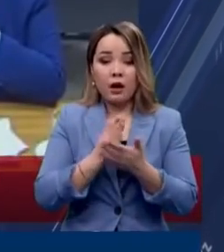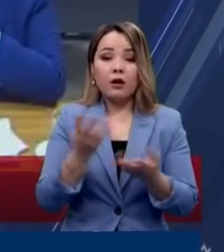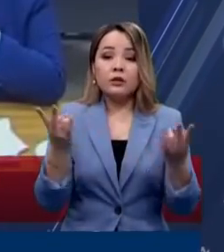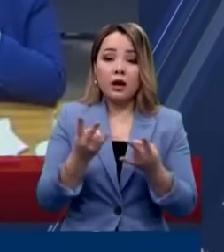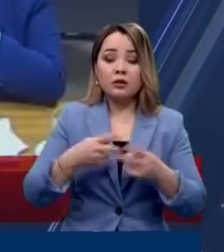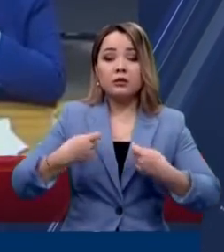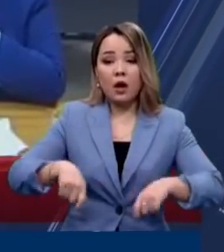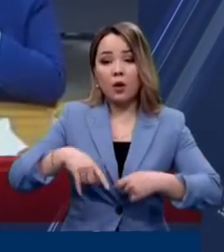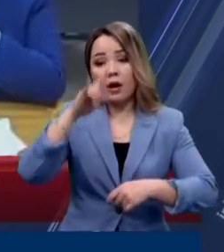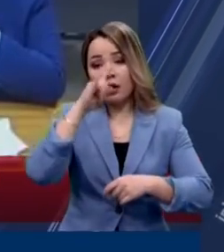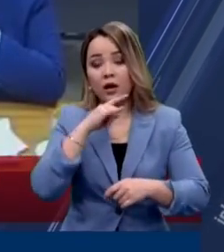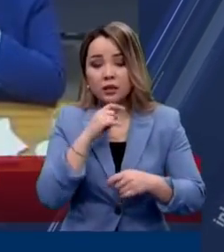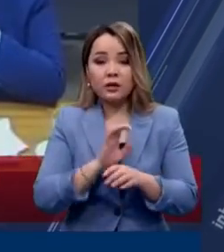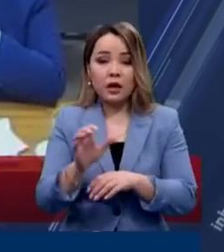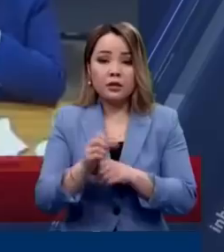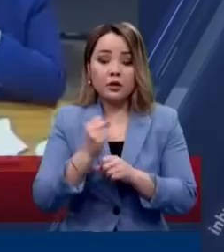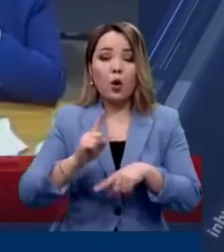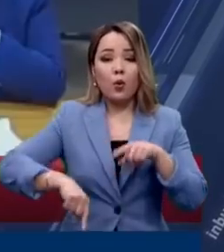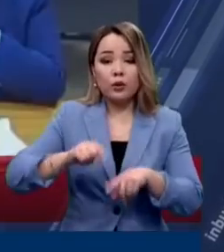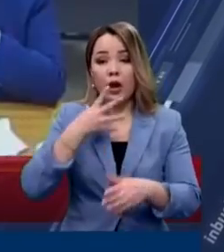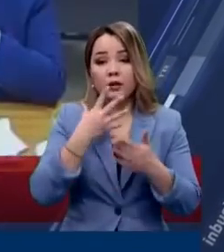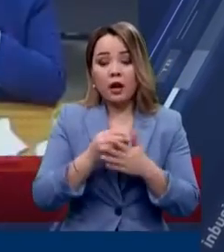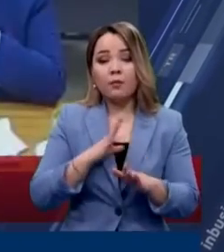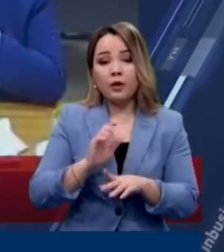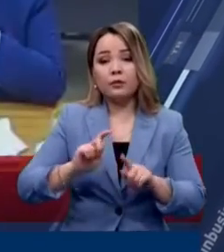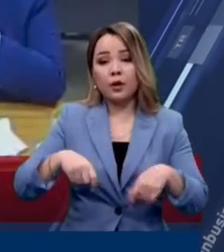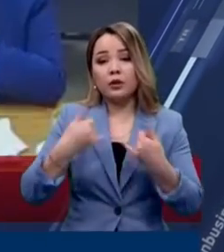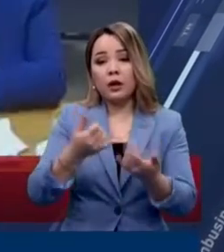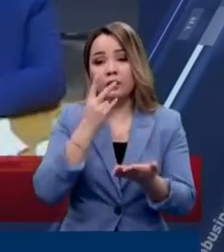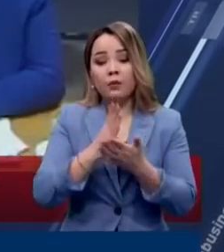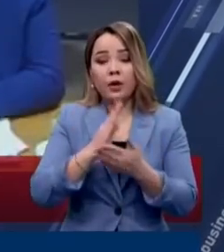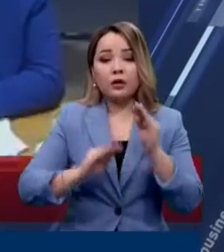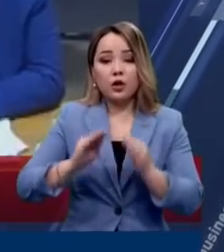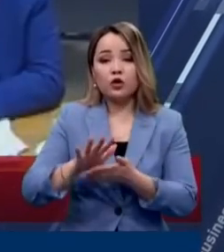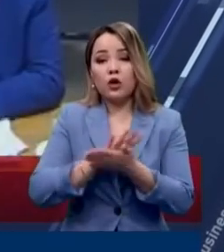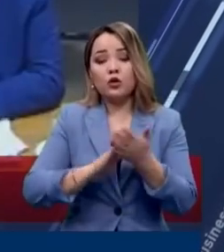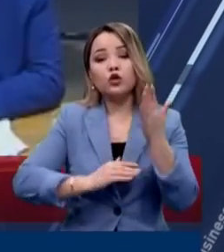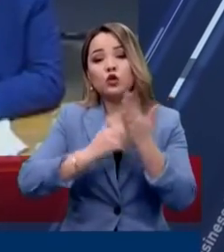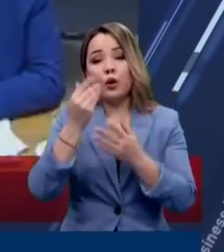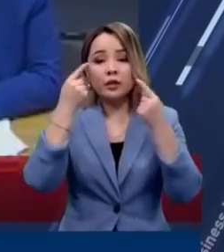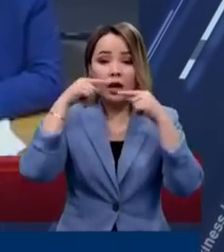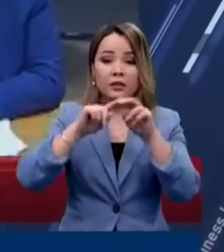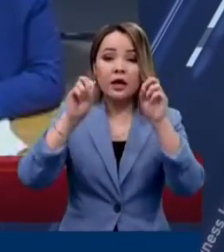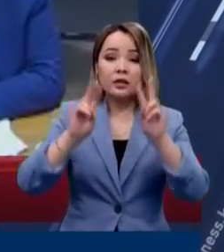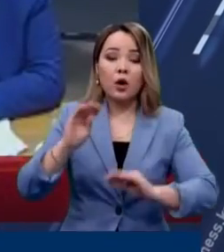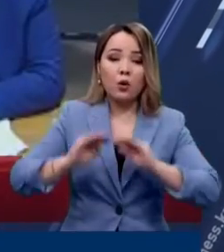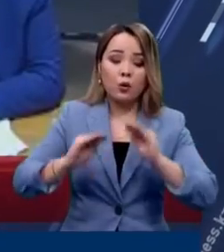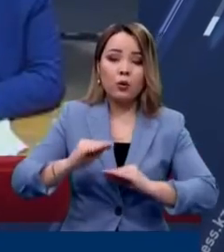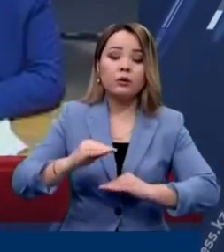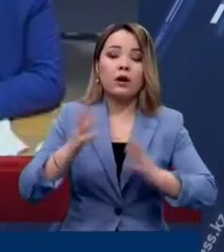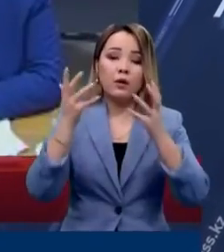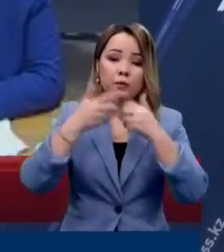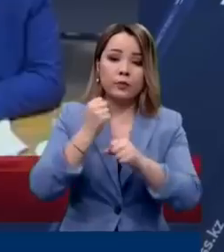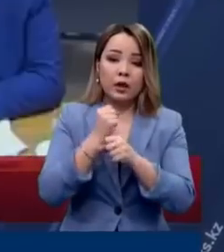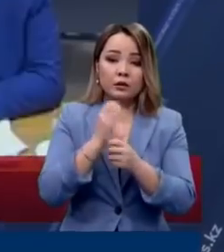тауарлар Қазақстанда шығарылса, әрине отандық жеткізушілерге басымдық береміз. Бірақ бізде жасалмайтын жоғары технологиялық арнайы қондырғылар да бар.